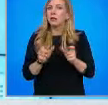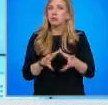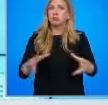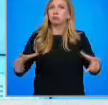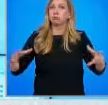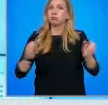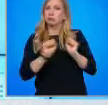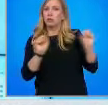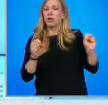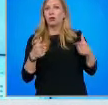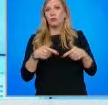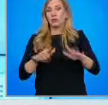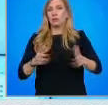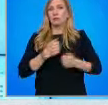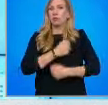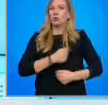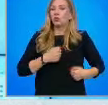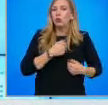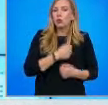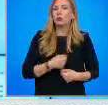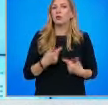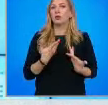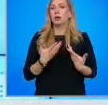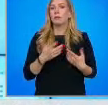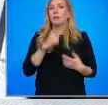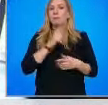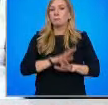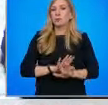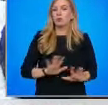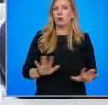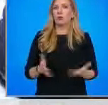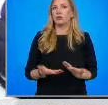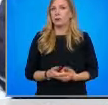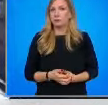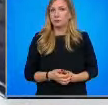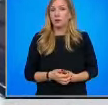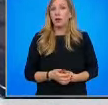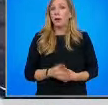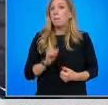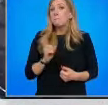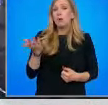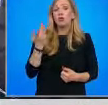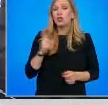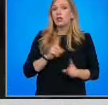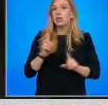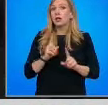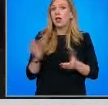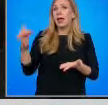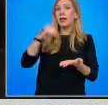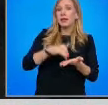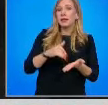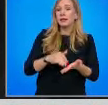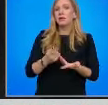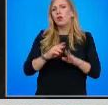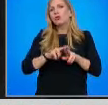да обезпечим спокойствието на хората и безопасността на тези, които участваха в тези протести. Можеше да я няма тази проява и можеше да